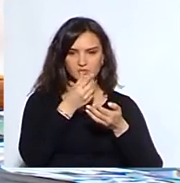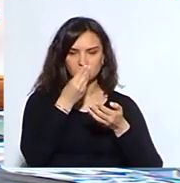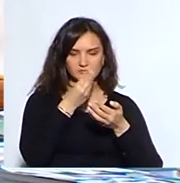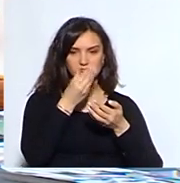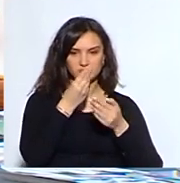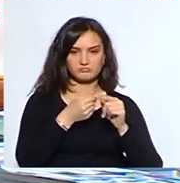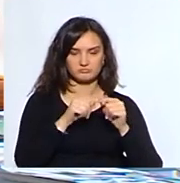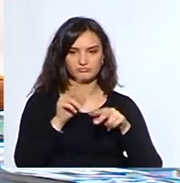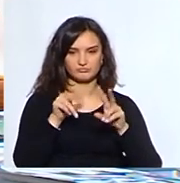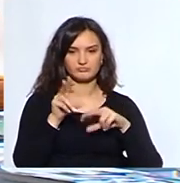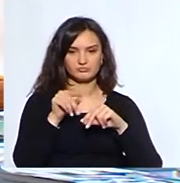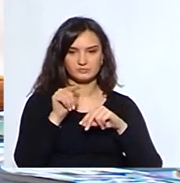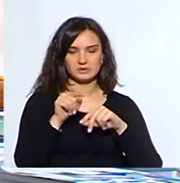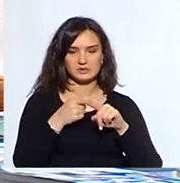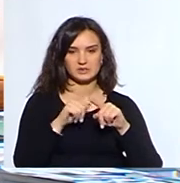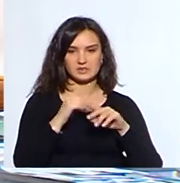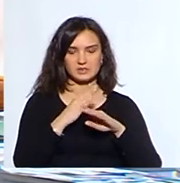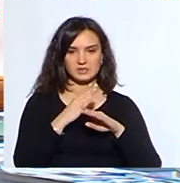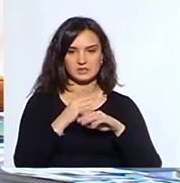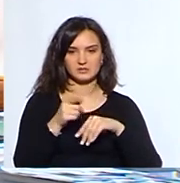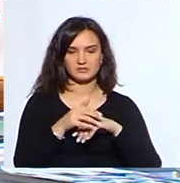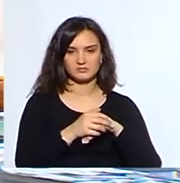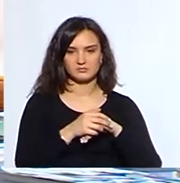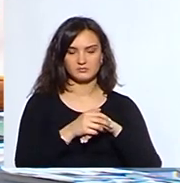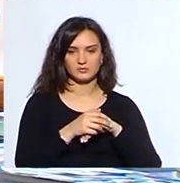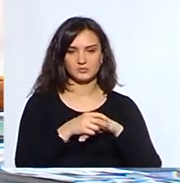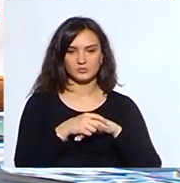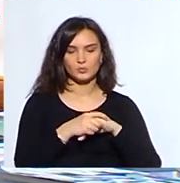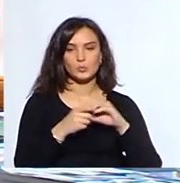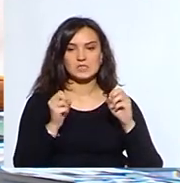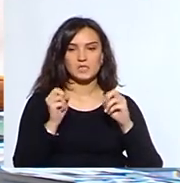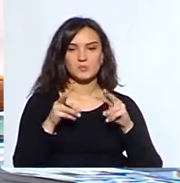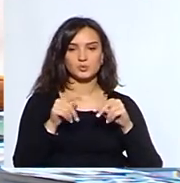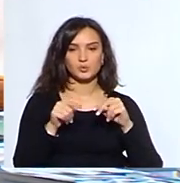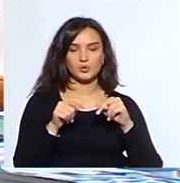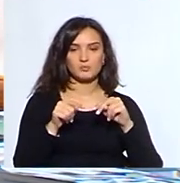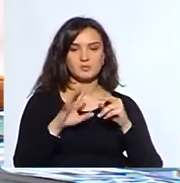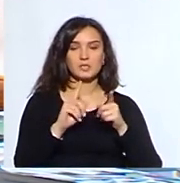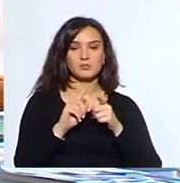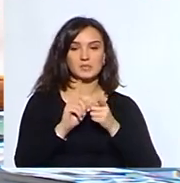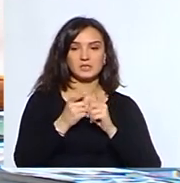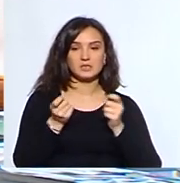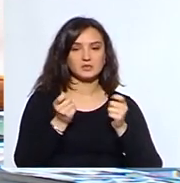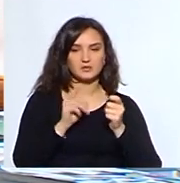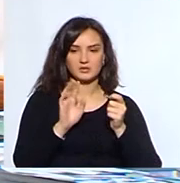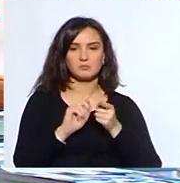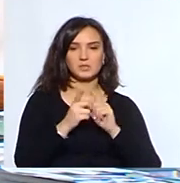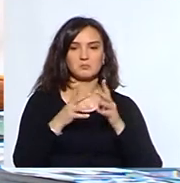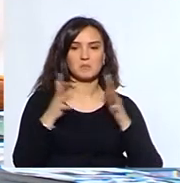მიანიჭეთ. პრაქტიკულად ის ხდება არა უსაფრთხოების ელემენტი, არამედ პირიქით მეტი საფრთხის